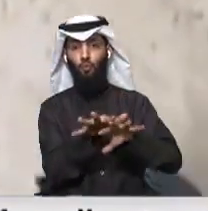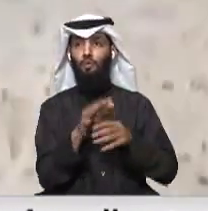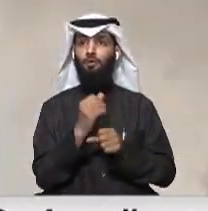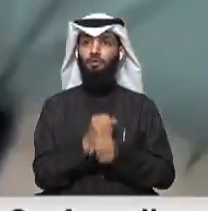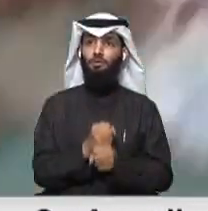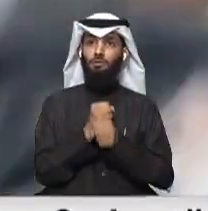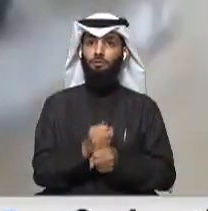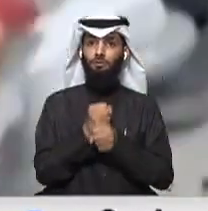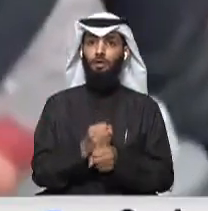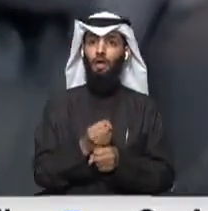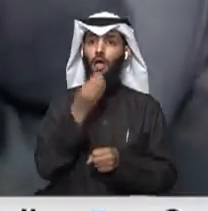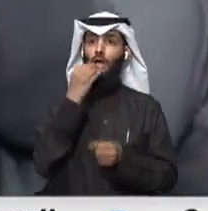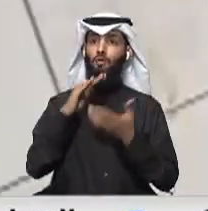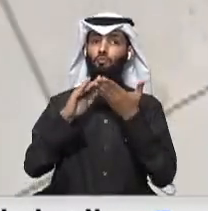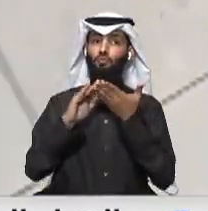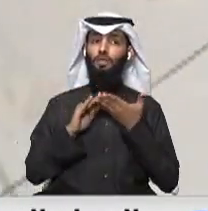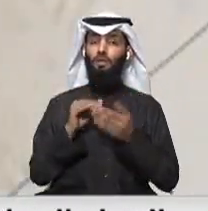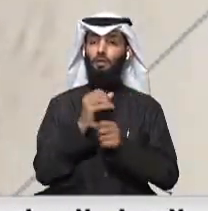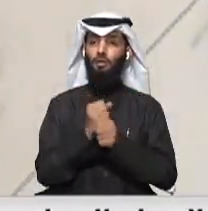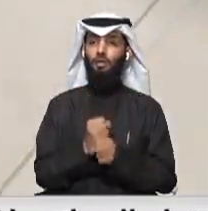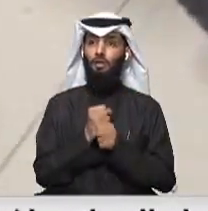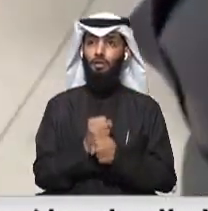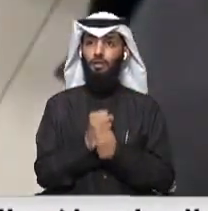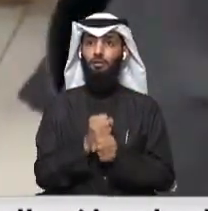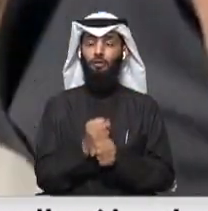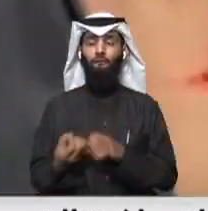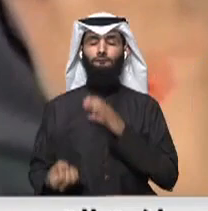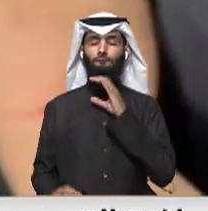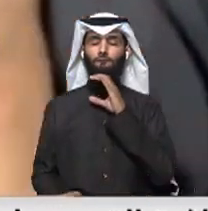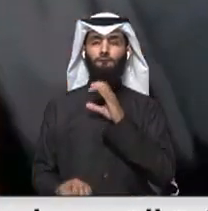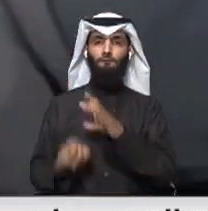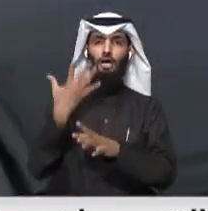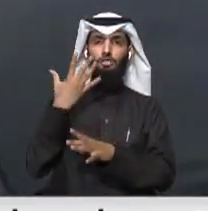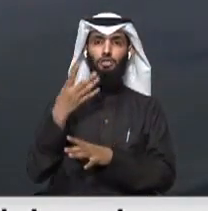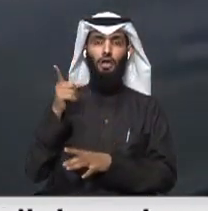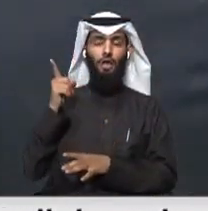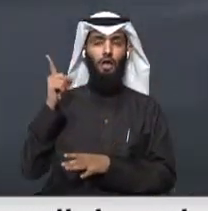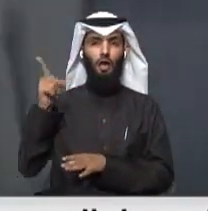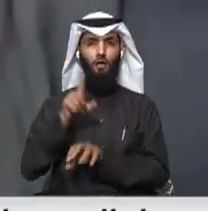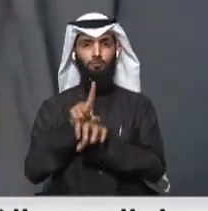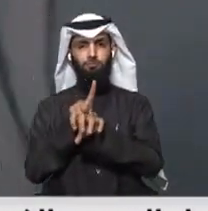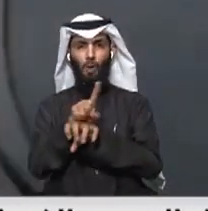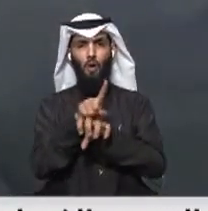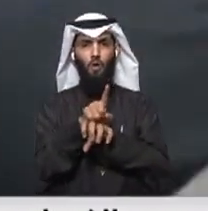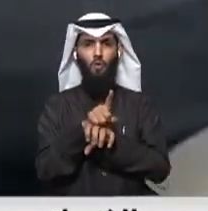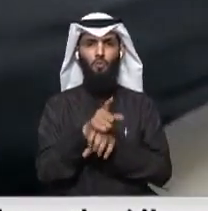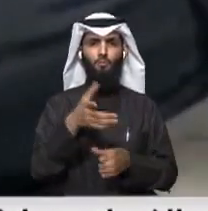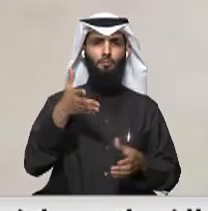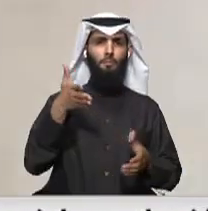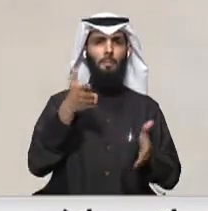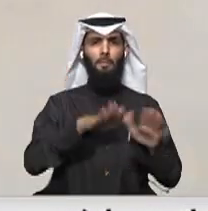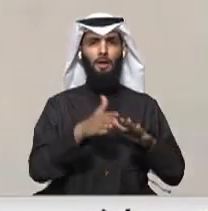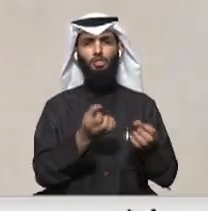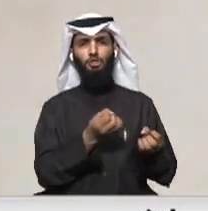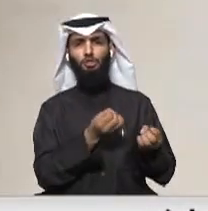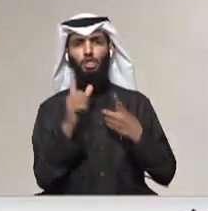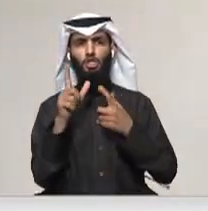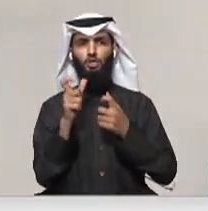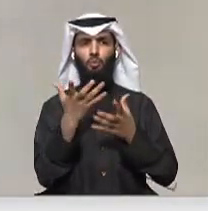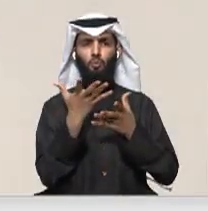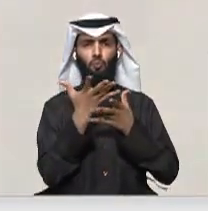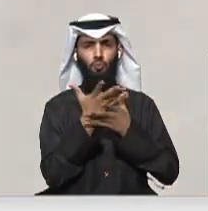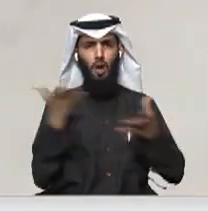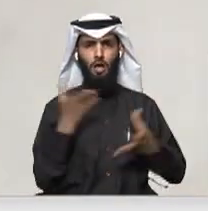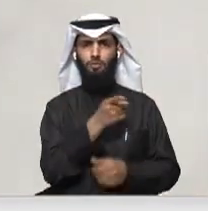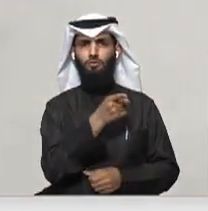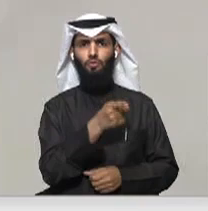على المساعدات الإنسانية، مما أسفر عن سقوط عشرات الشهداء والجرحى. طايحين نجيب طحين